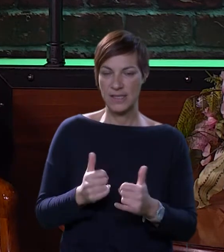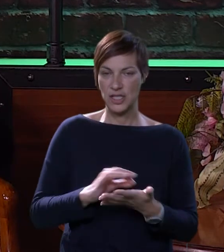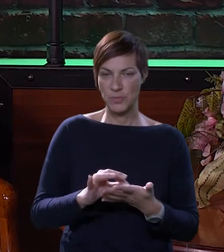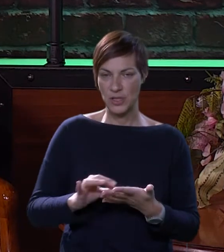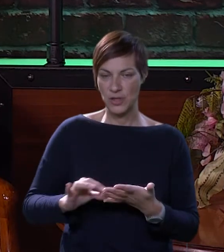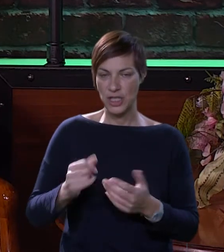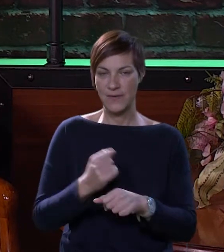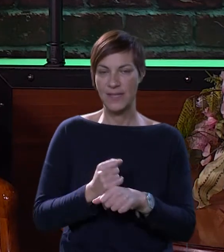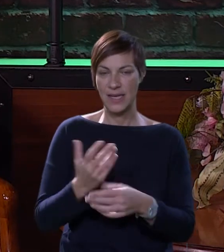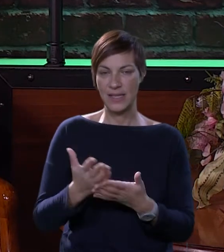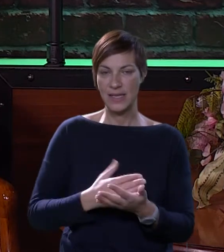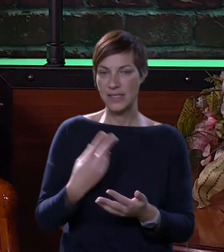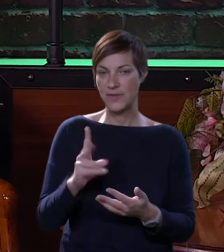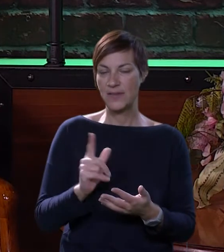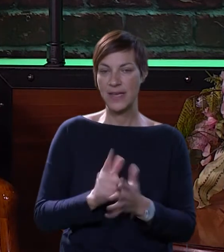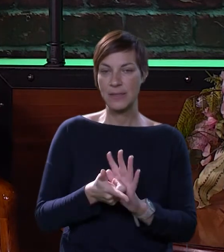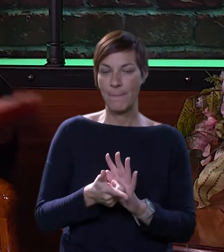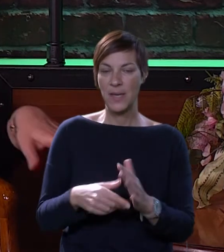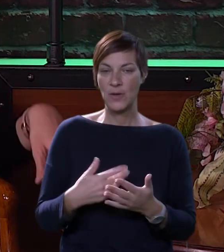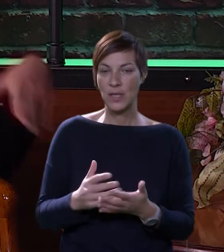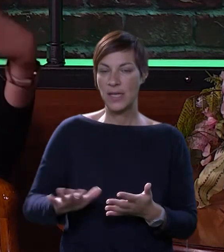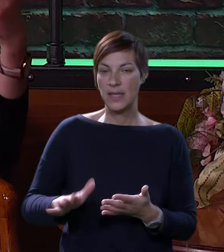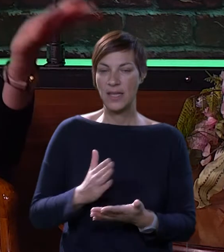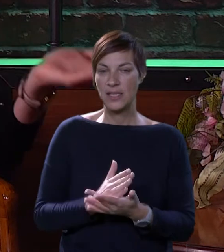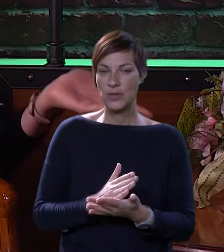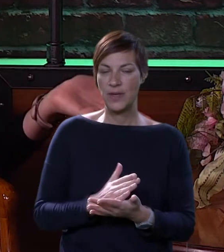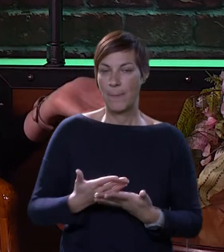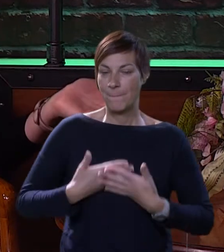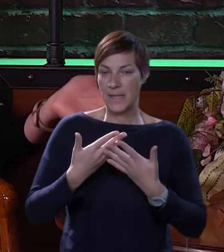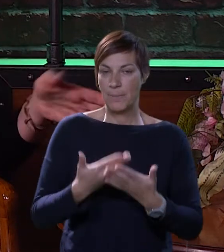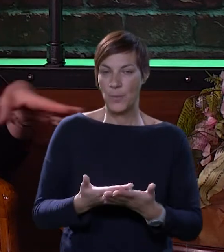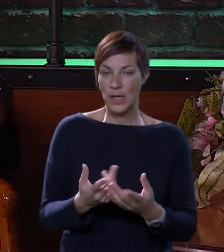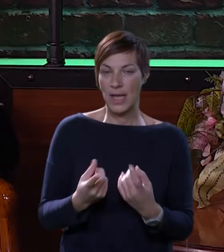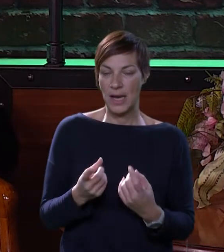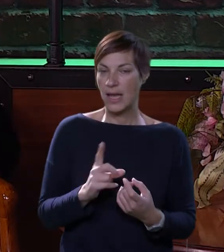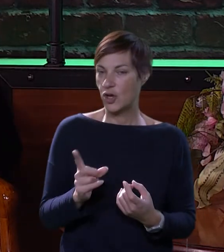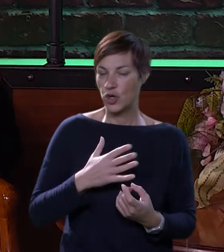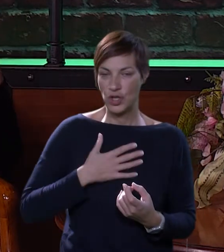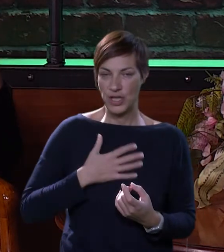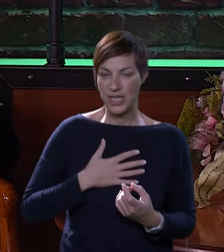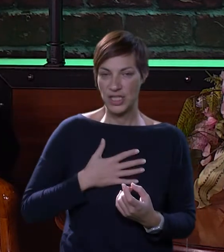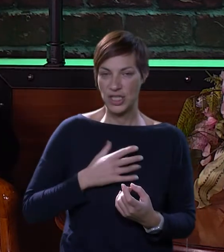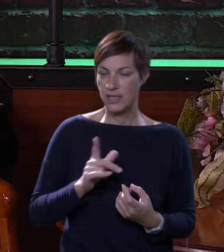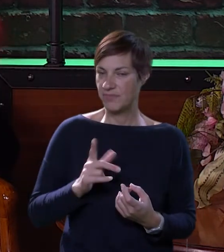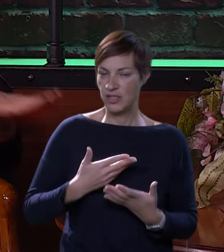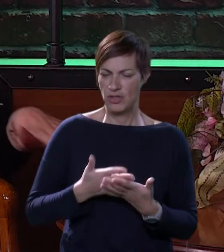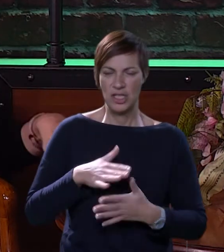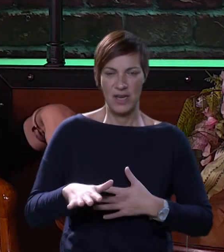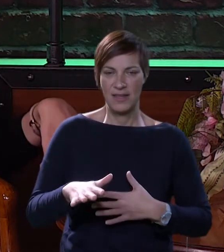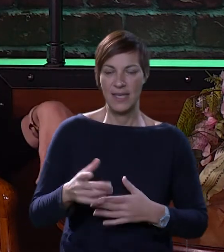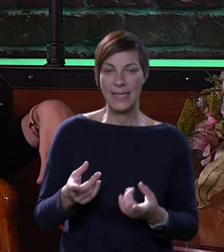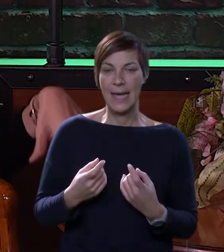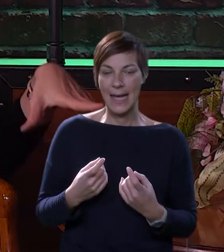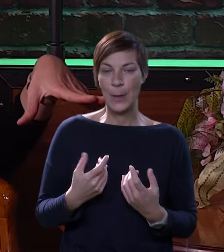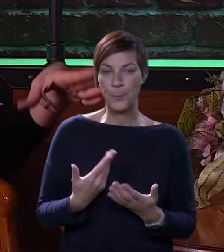ćeš mi rješavati radne listove 20 minuta. Dijete će biti poticano, ali ako ono isključivo odbija, nitko neće dijete